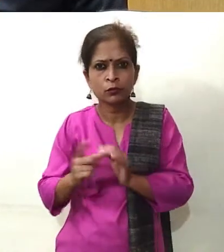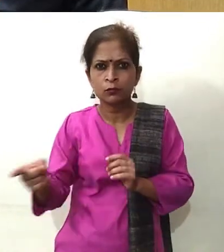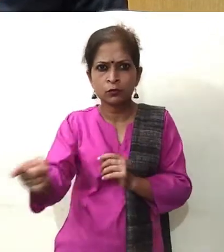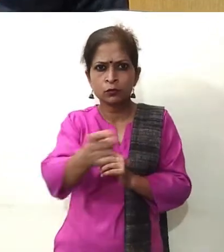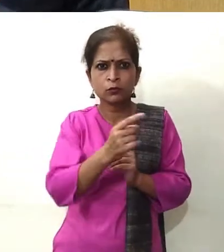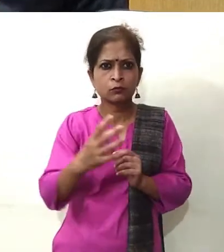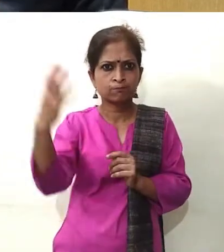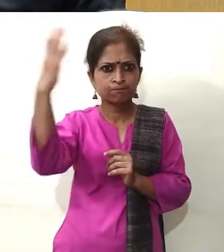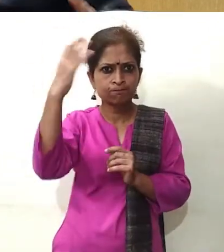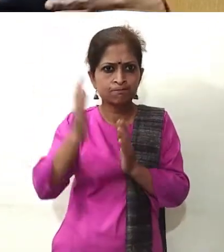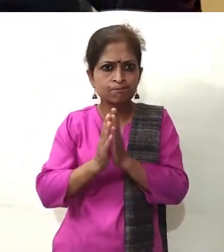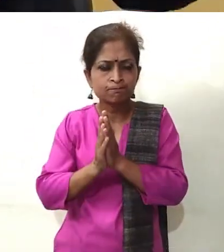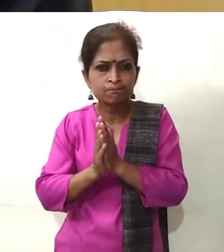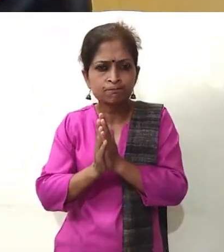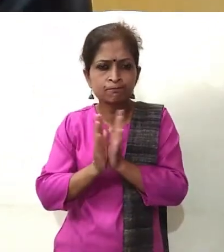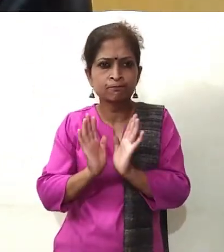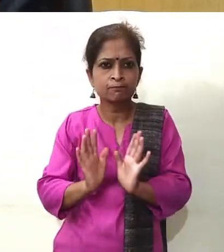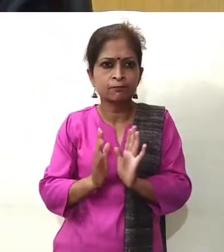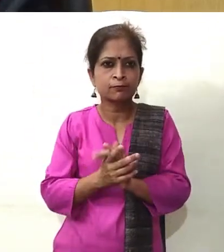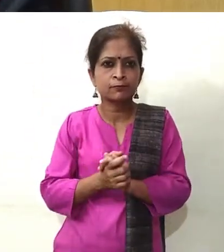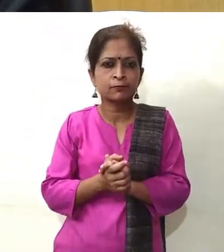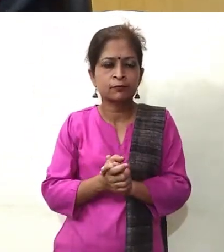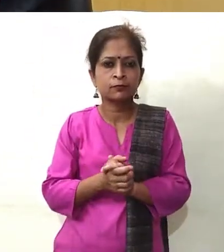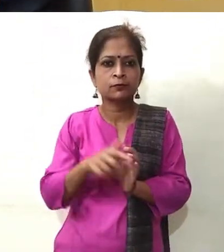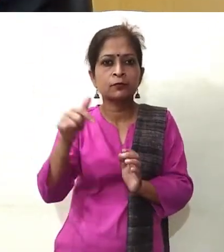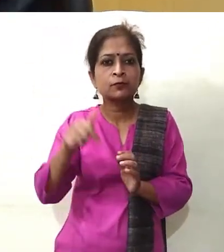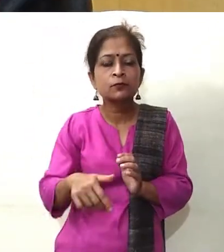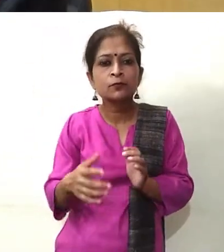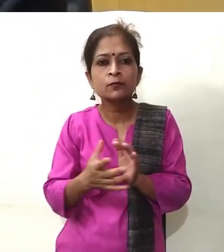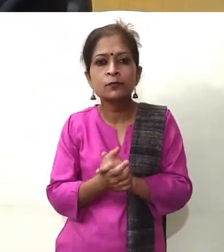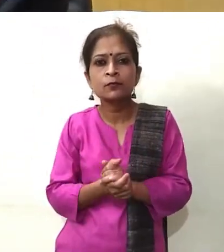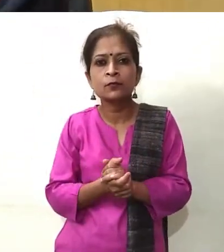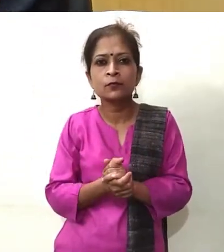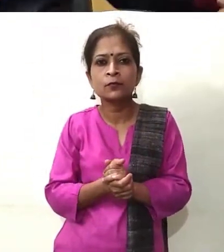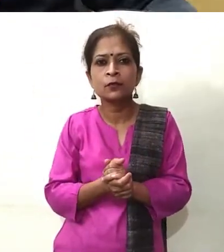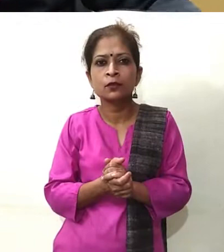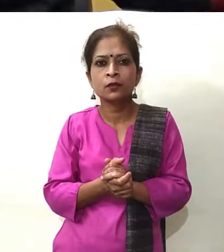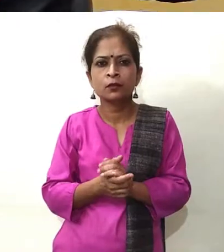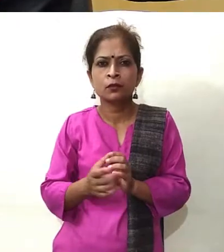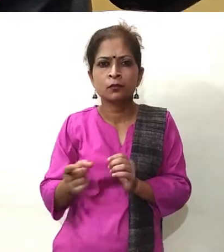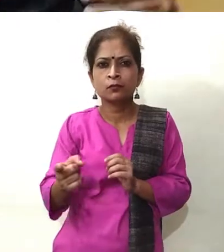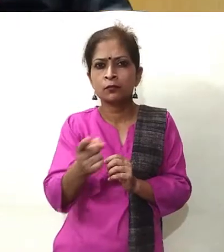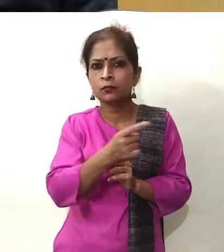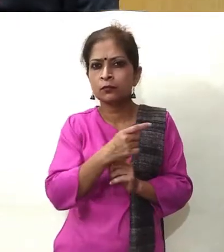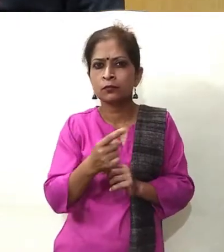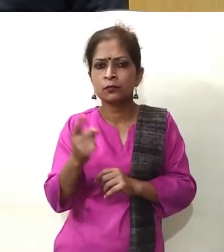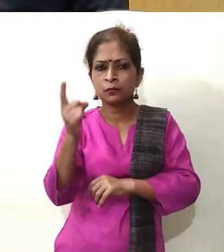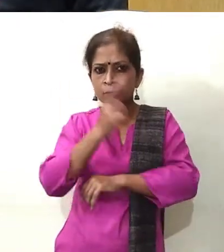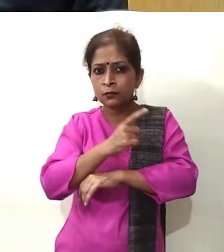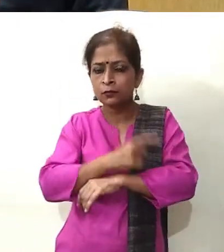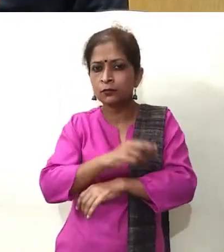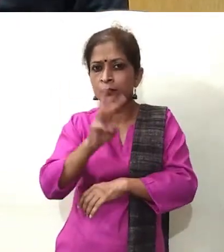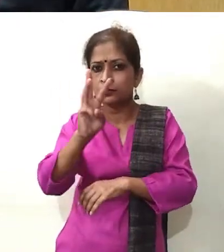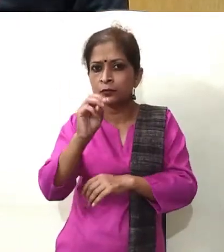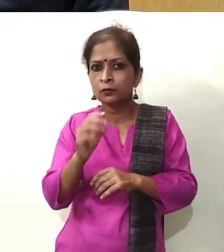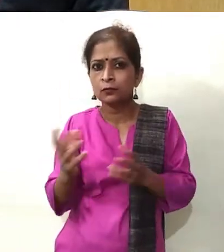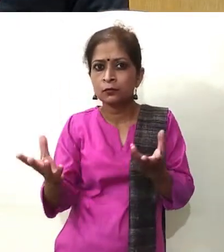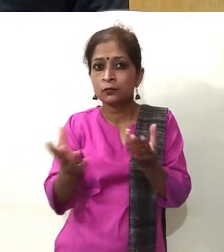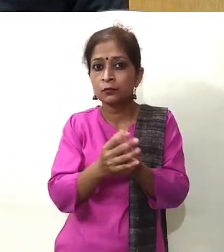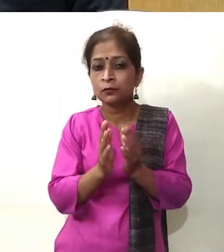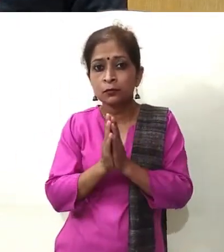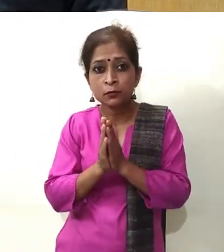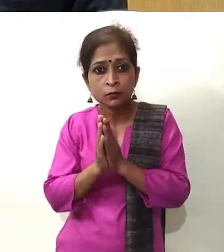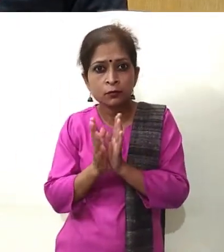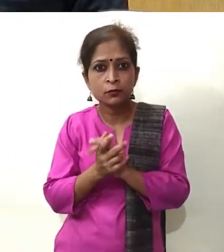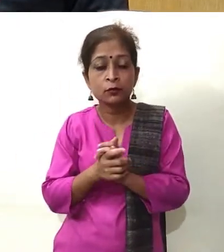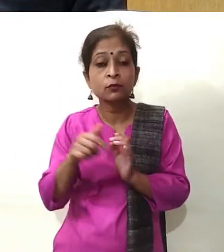बिल्कुल। तो 30 डिग्री तक, जब तक सूर्य पूरे प्रवाह में नहीं आते, तो पहले 30 डिग्री तक जो